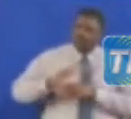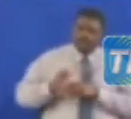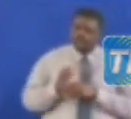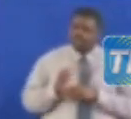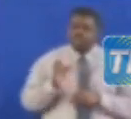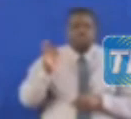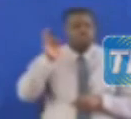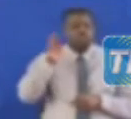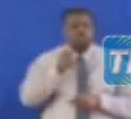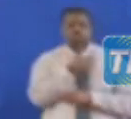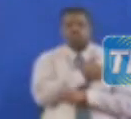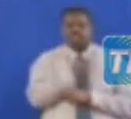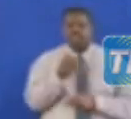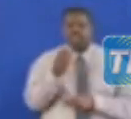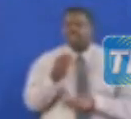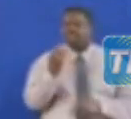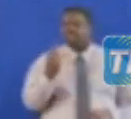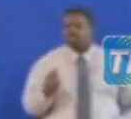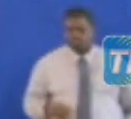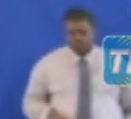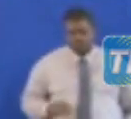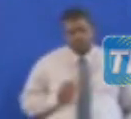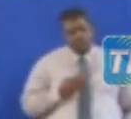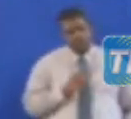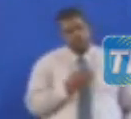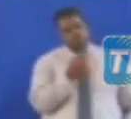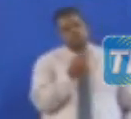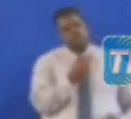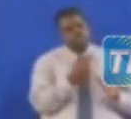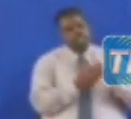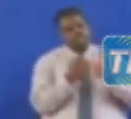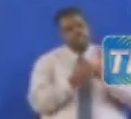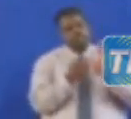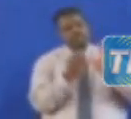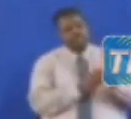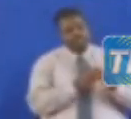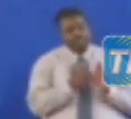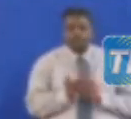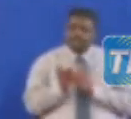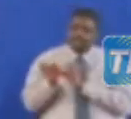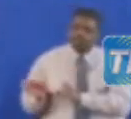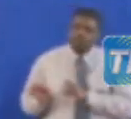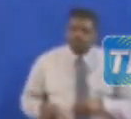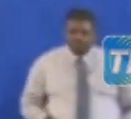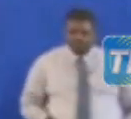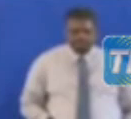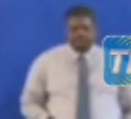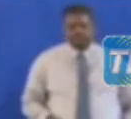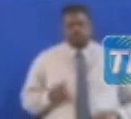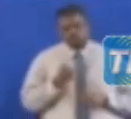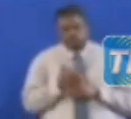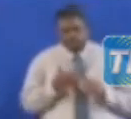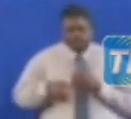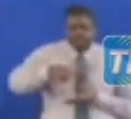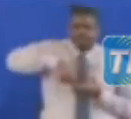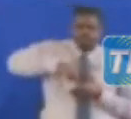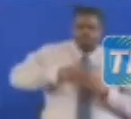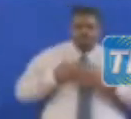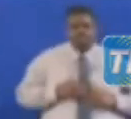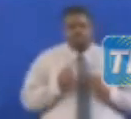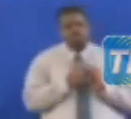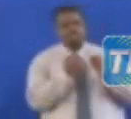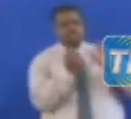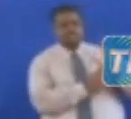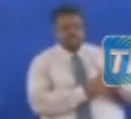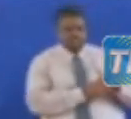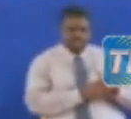za halmashauri 31, ambapo bilioni 27.9 pia zimetengwa. Tutajenga vituo vya afya